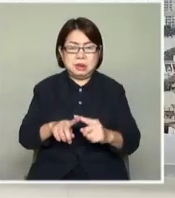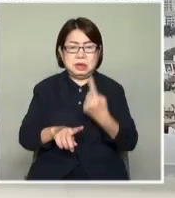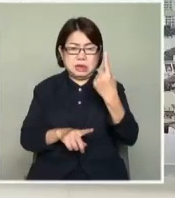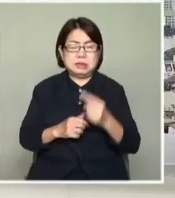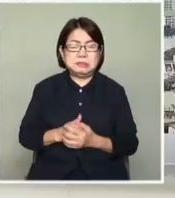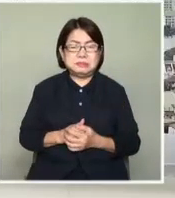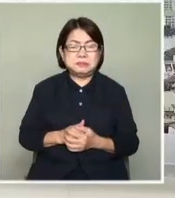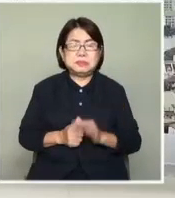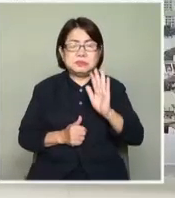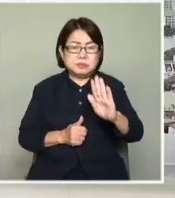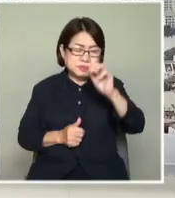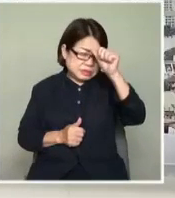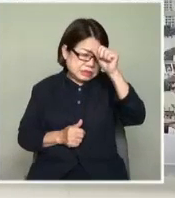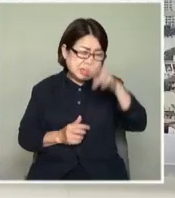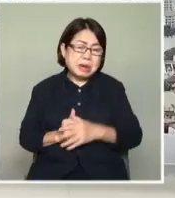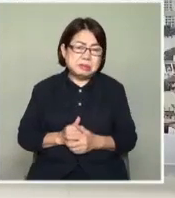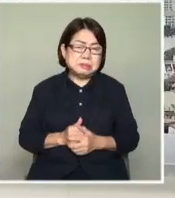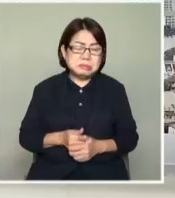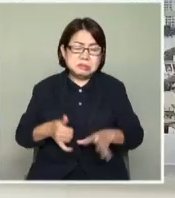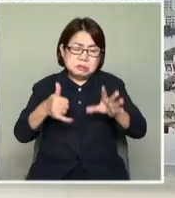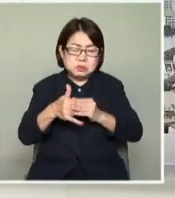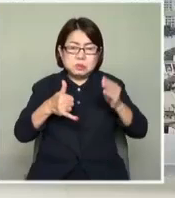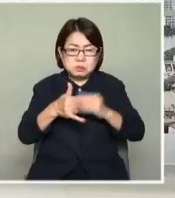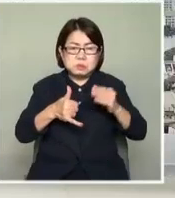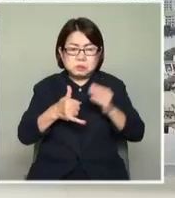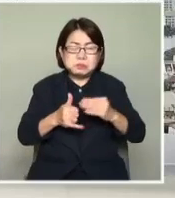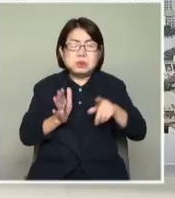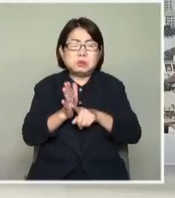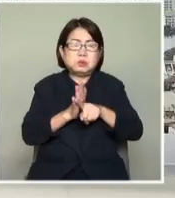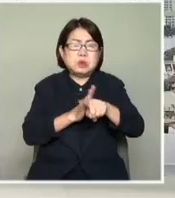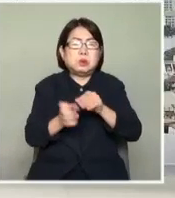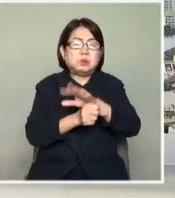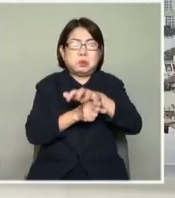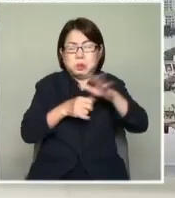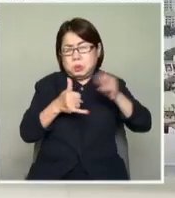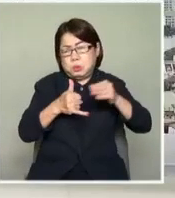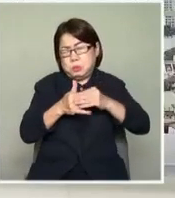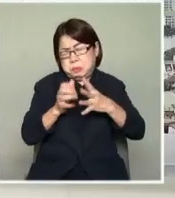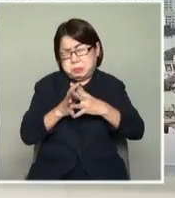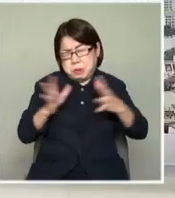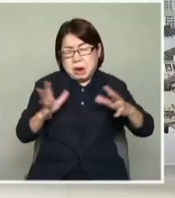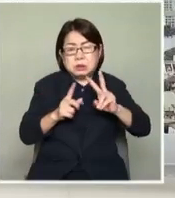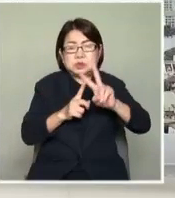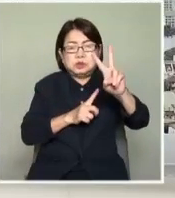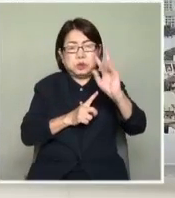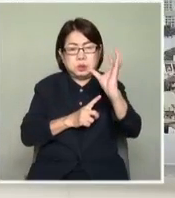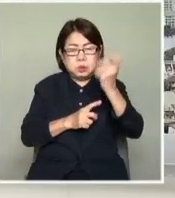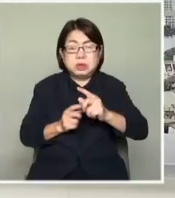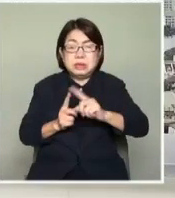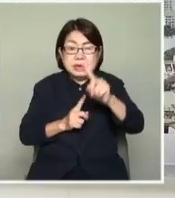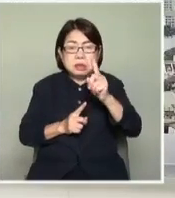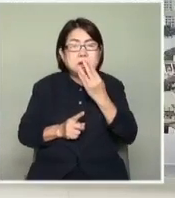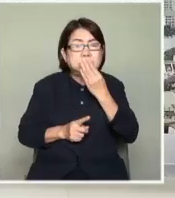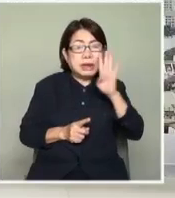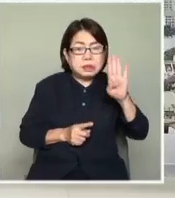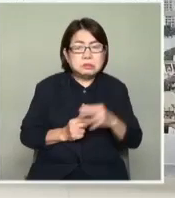มคะที่อินเดียจะมีตัวเลขผู้ที่ติดเชื้อจากโควิด-19 สูงเป็นอันดับ2ของโลกรองจากบราซิลนะ